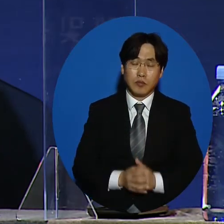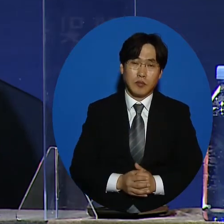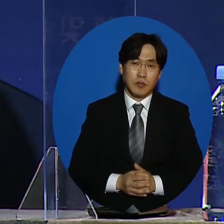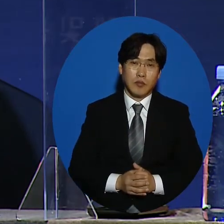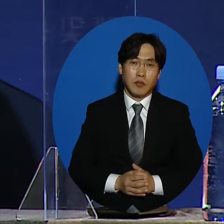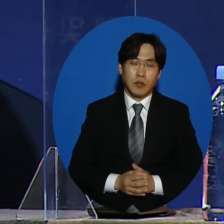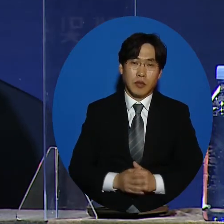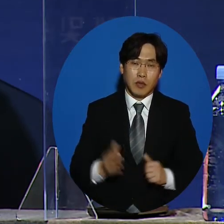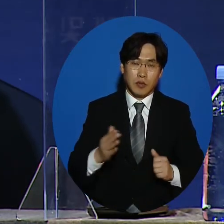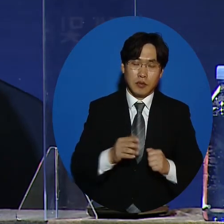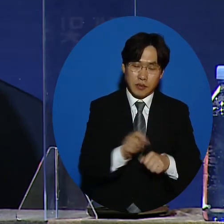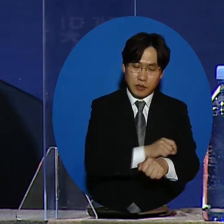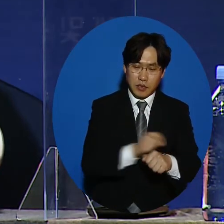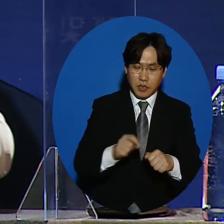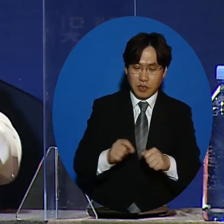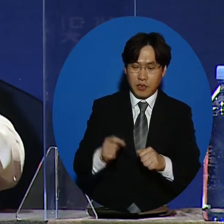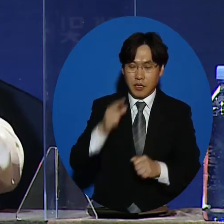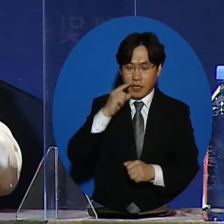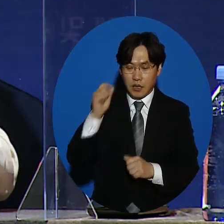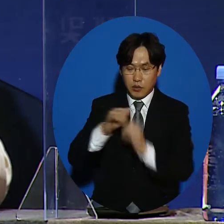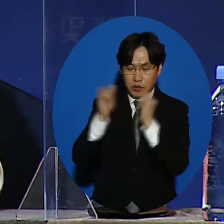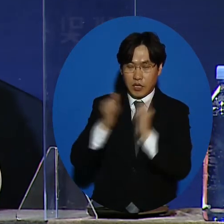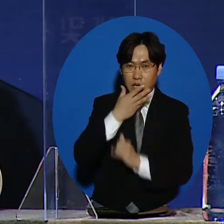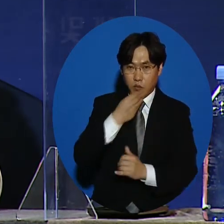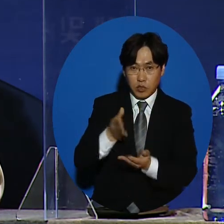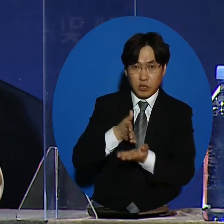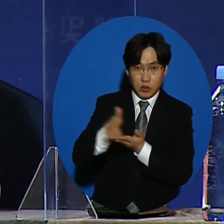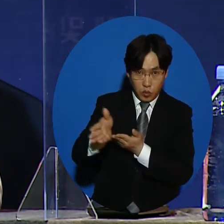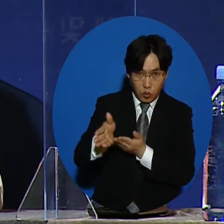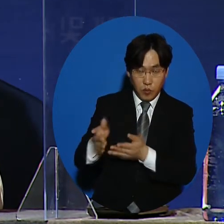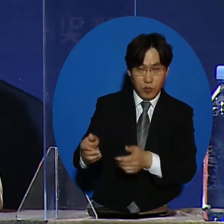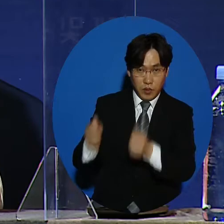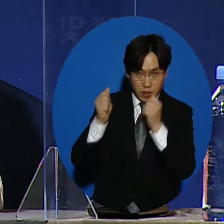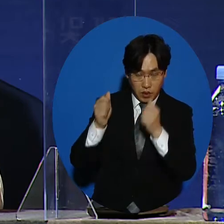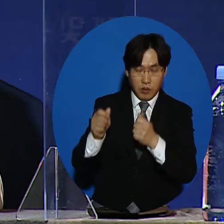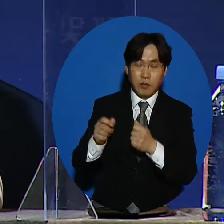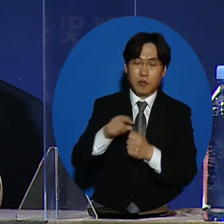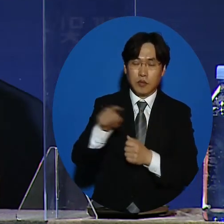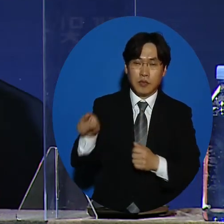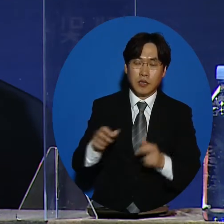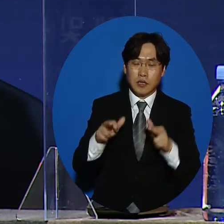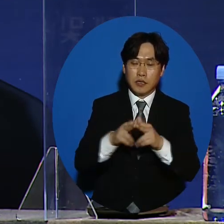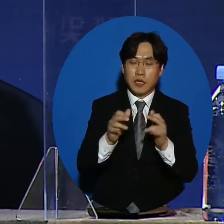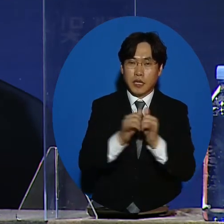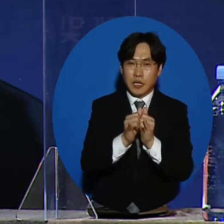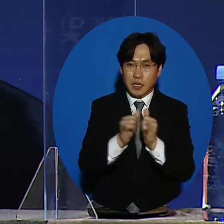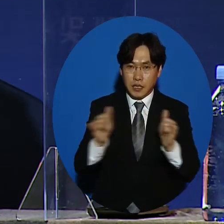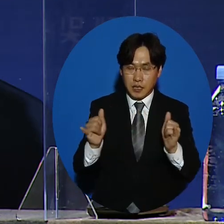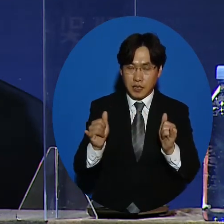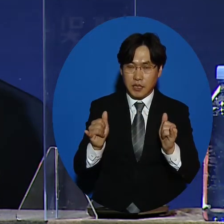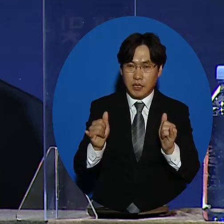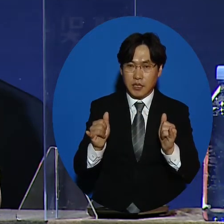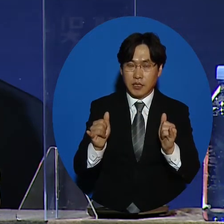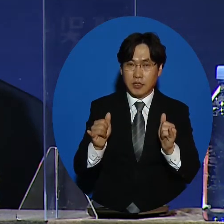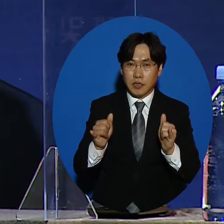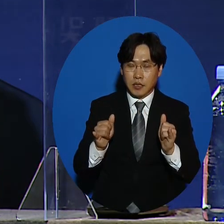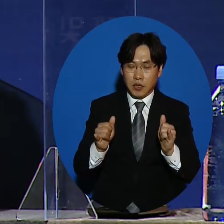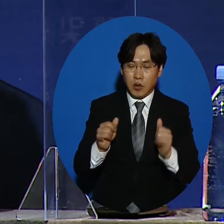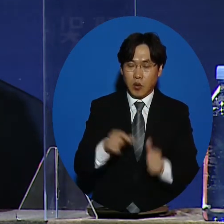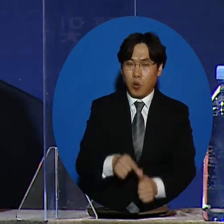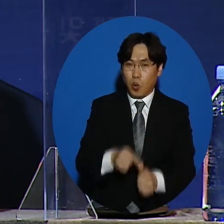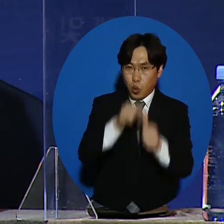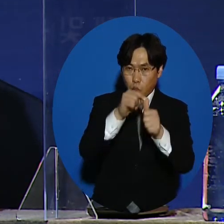이제 저는 이제 특히 일본에서 이제 사회복지학을 전공하면서 장애를 가진 분들의 고용